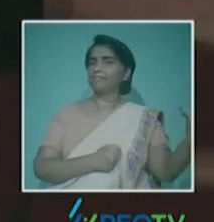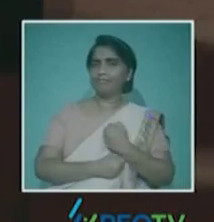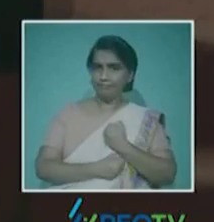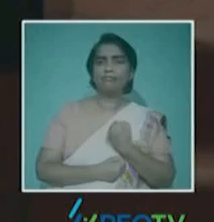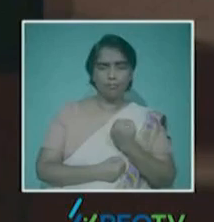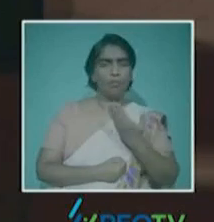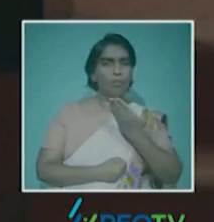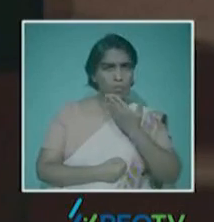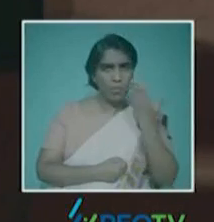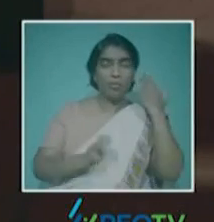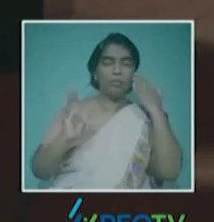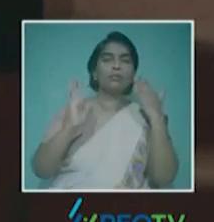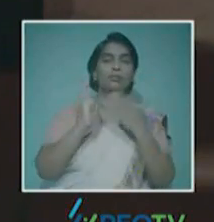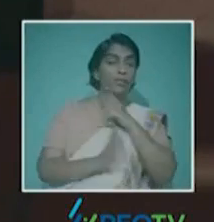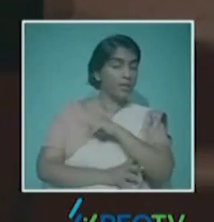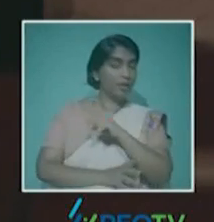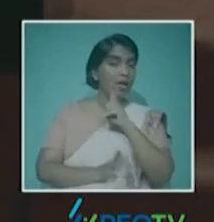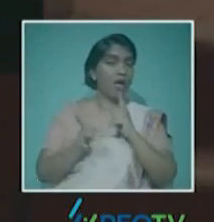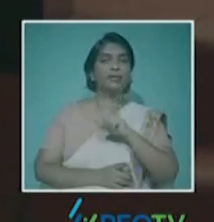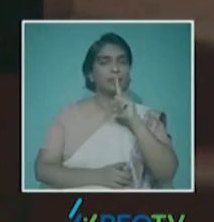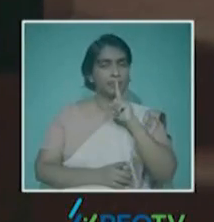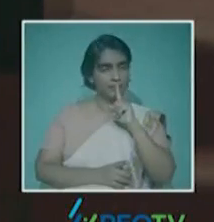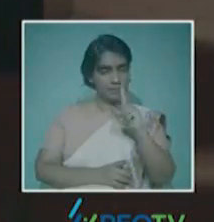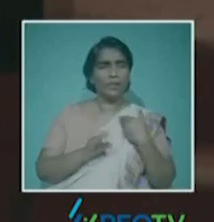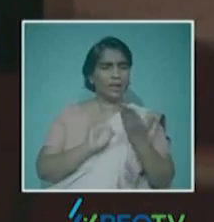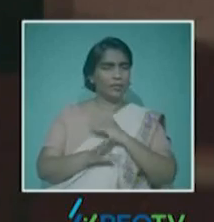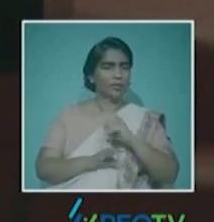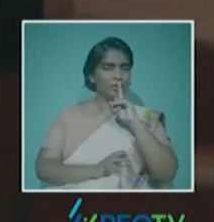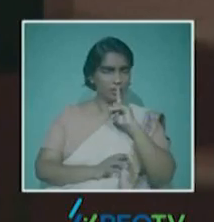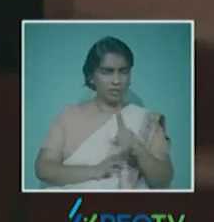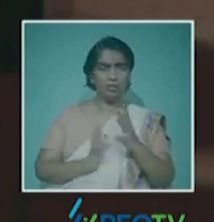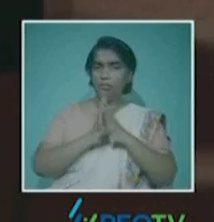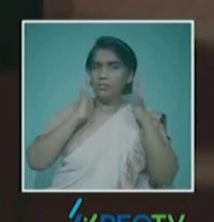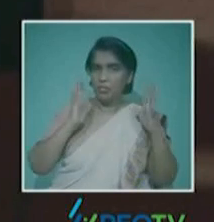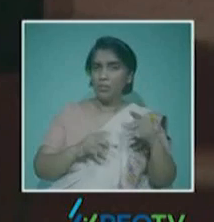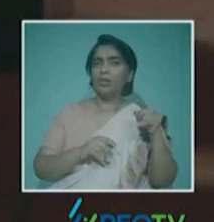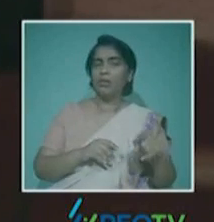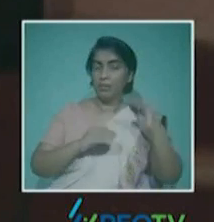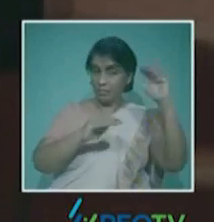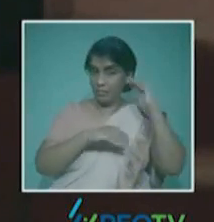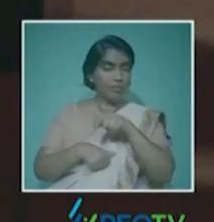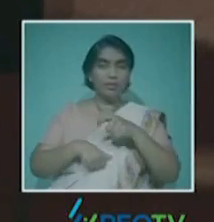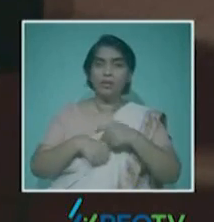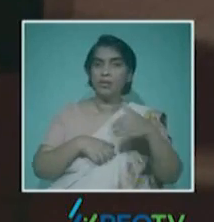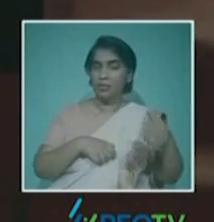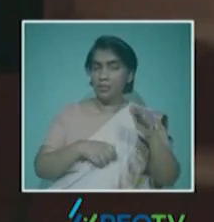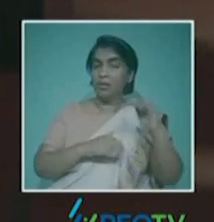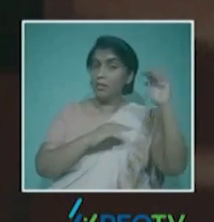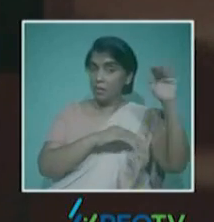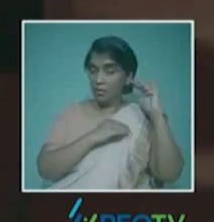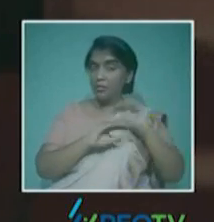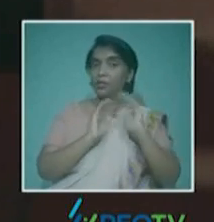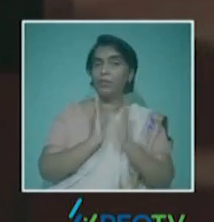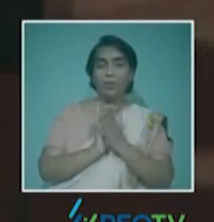හැකියාව පිළිබඳ අවධානය යොමු කිරීම කියලා නිර්දේශන්වල කතා කරලා තියෙනවා. ඉතා විශාල ප්‍රමාණයකින් මේ ආනයනය කරපු ආයතනය ආනයනික